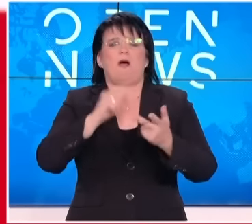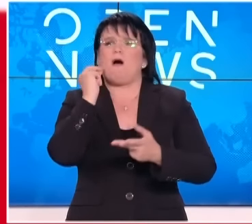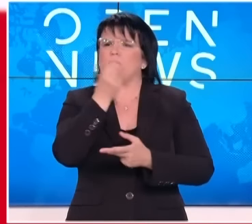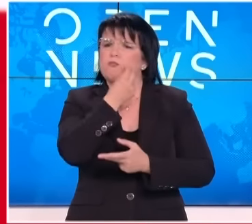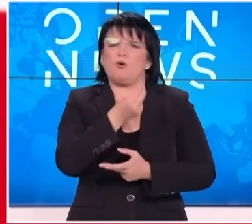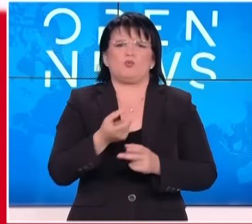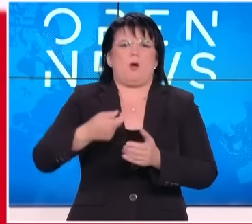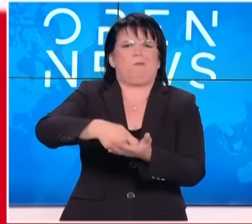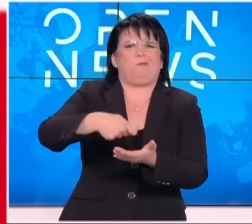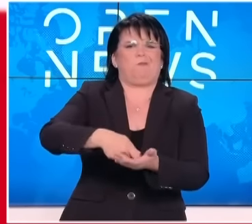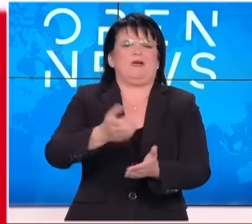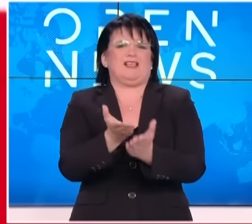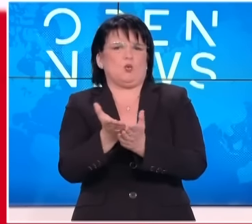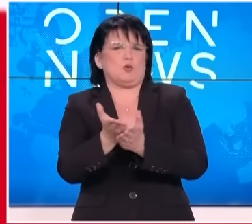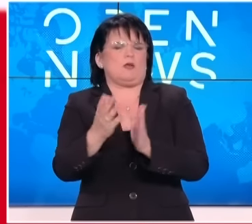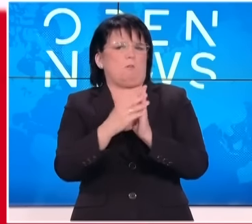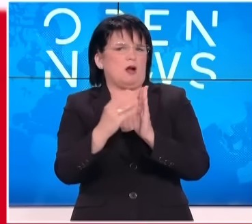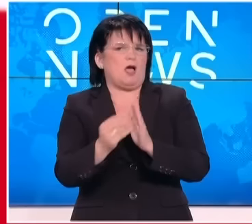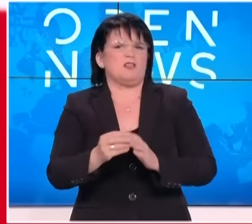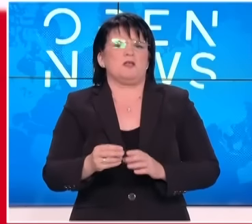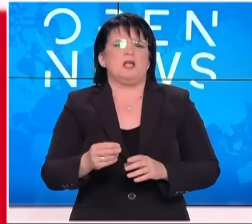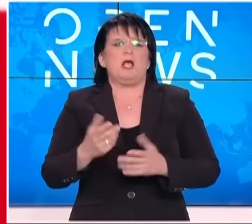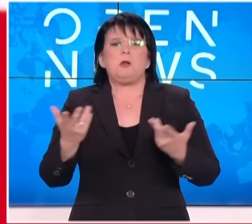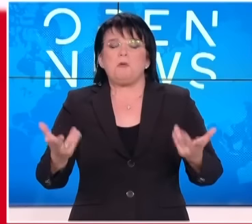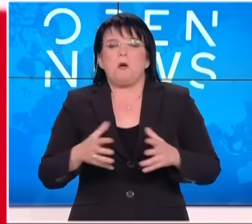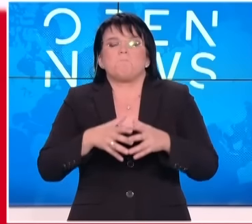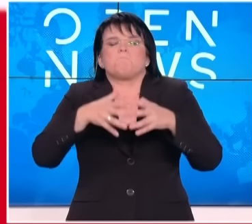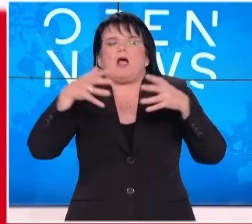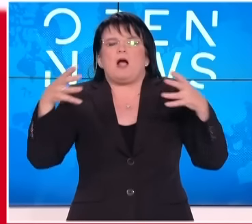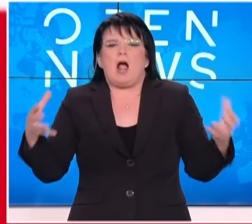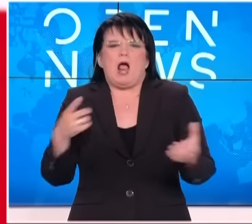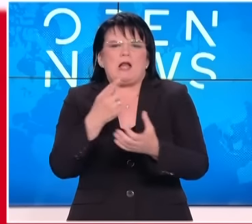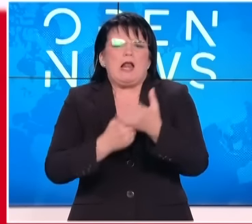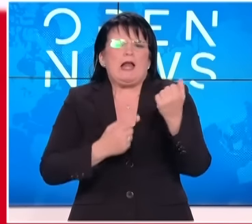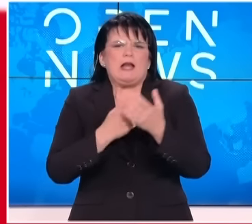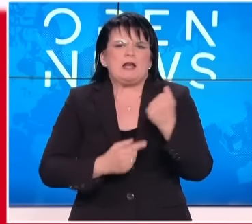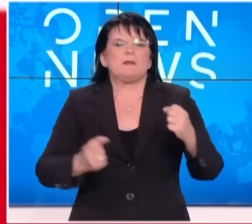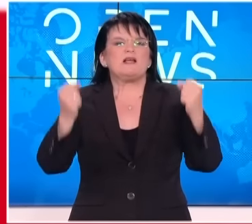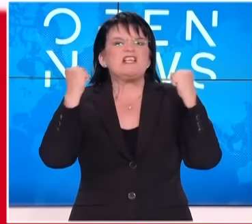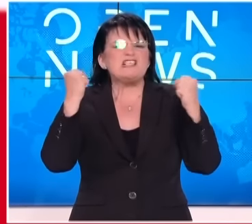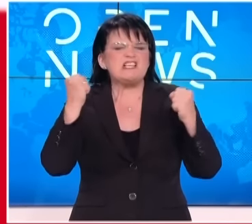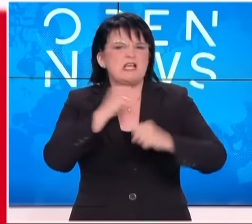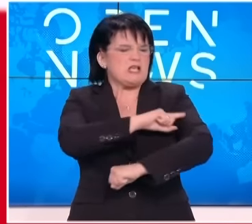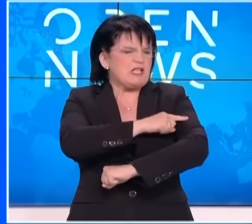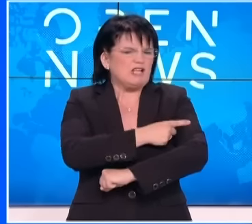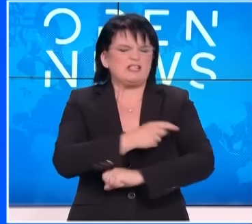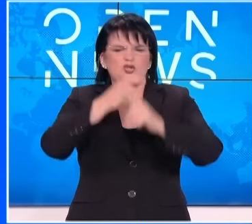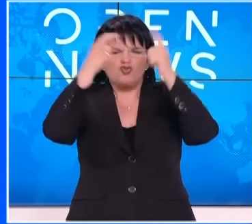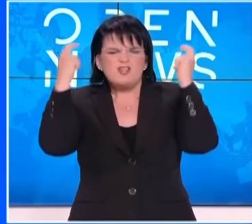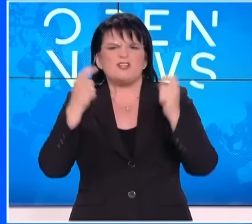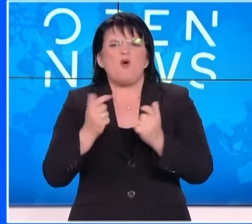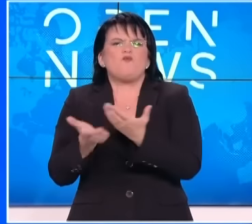ματινάκι πληρωμή χειρουργίο την έλλειψη την τεράστια έλλειψη υγειονομικών γιατρών νοσηλευτών